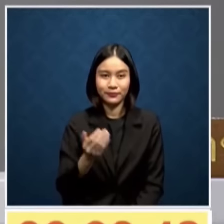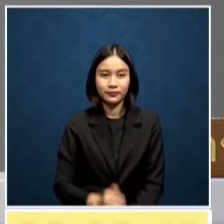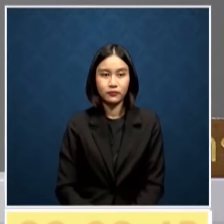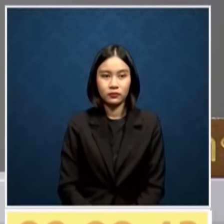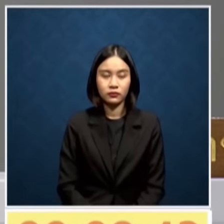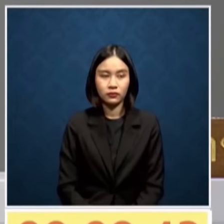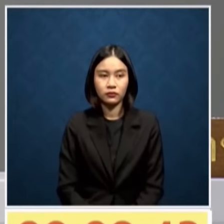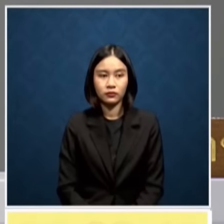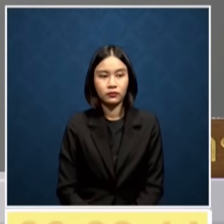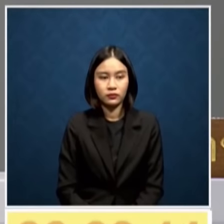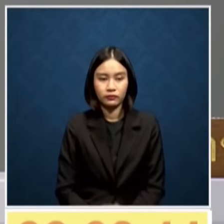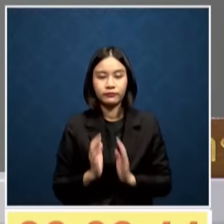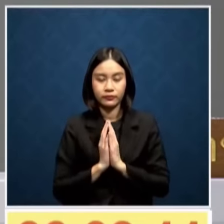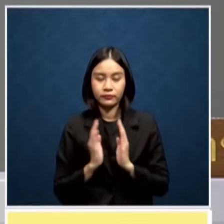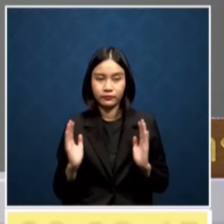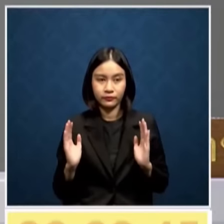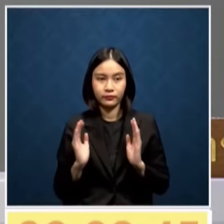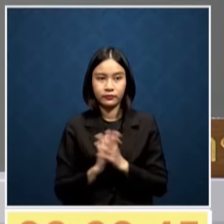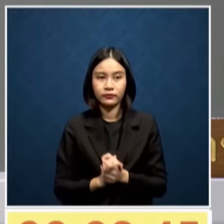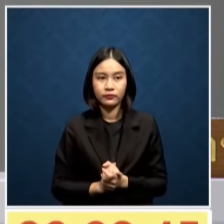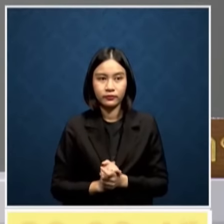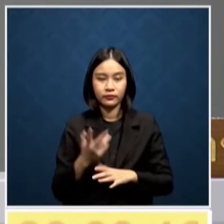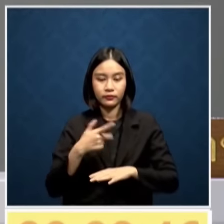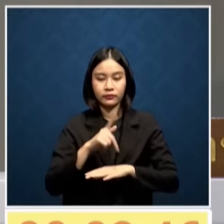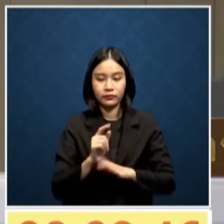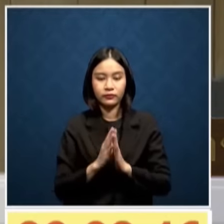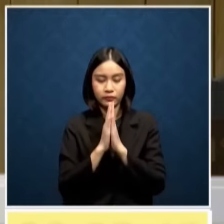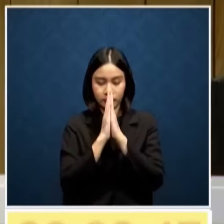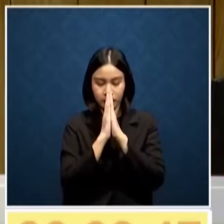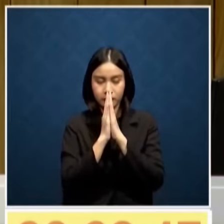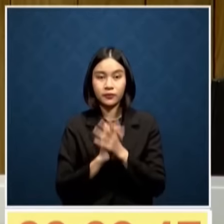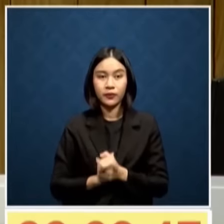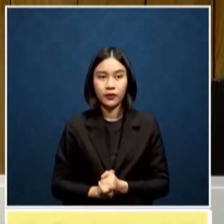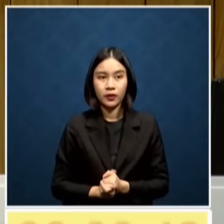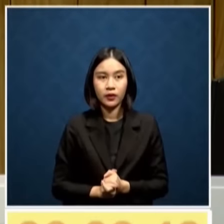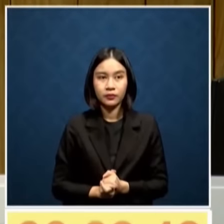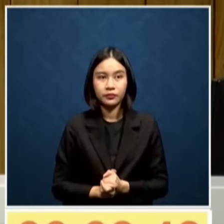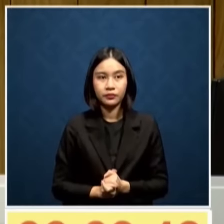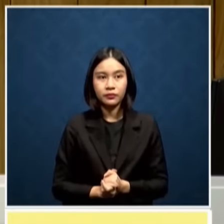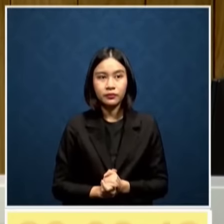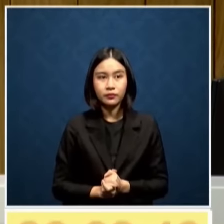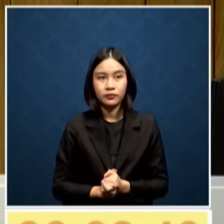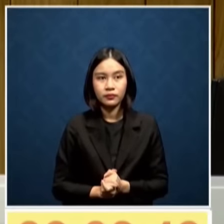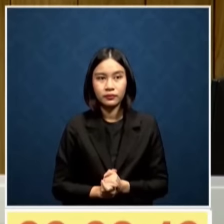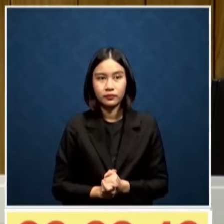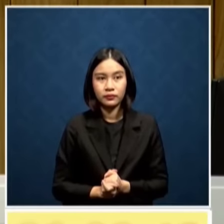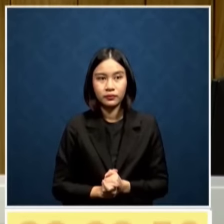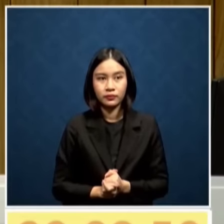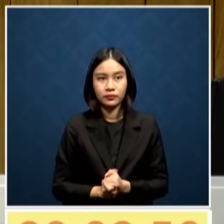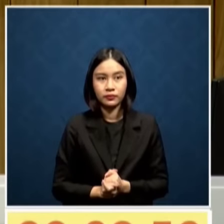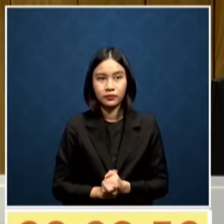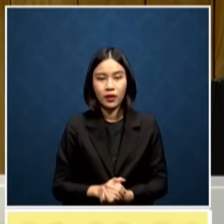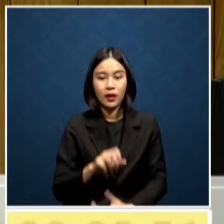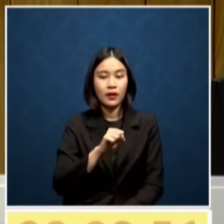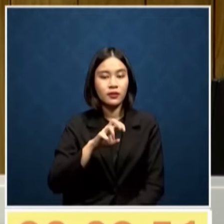านครับ ขอบคุณท่านเรียนท่านประธานผ่านไปยังท่านสมาชิกสภาผู้ทรงเกียรตินะครับท